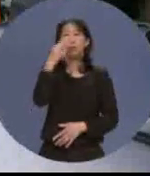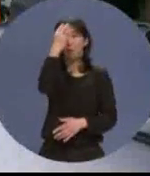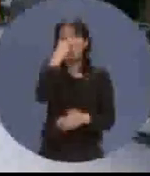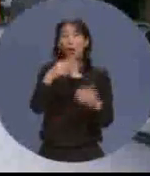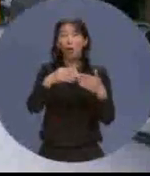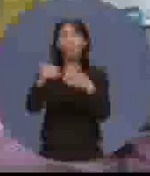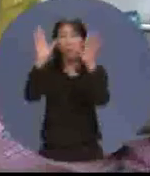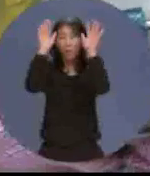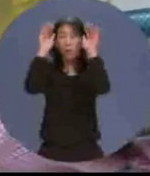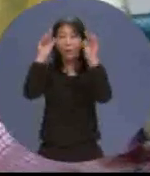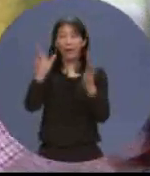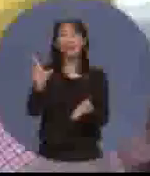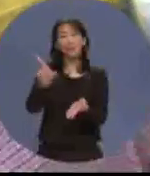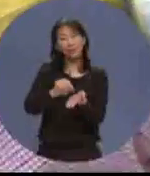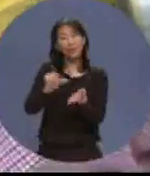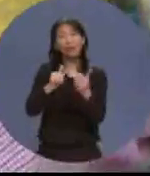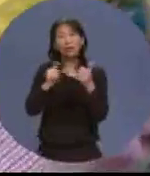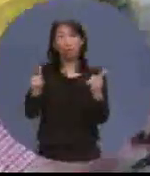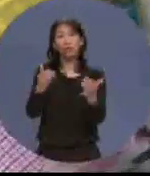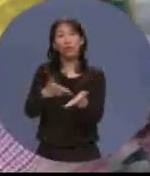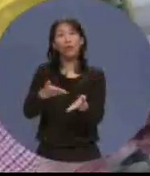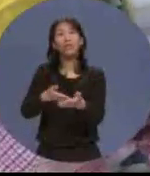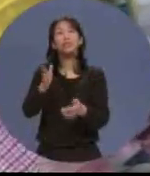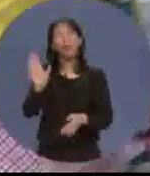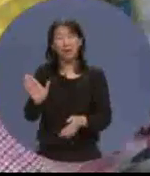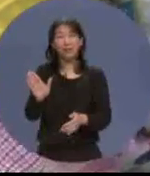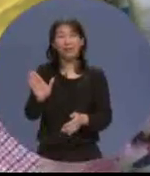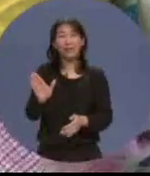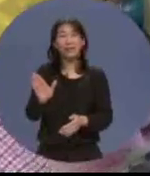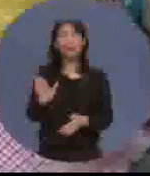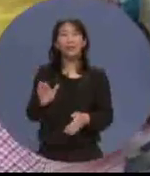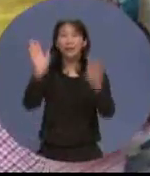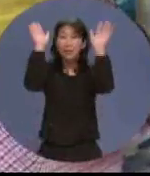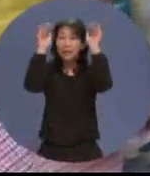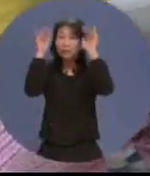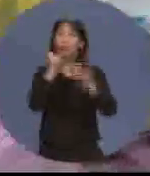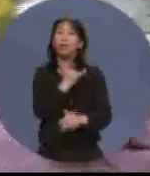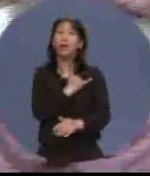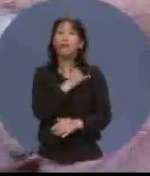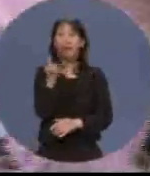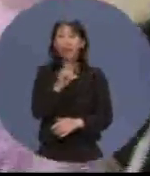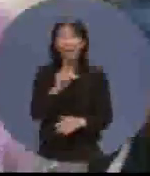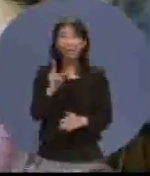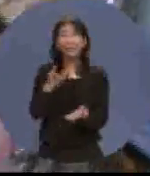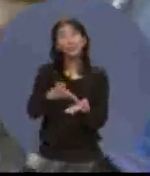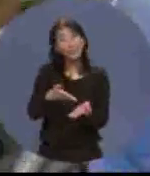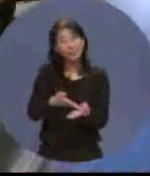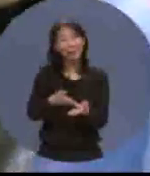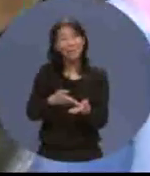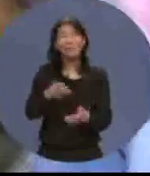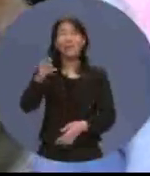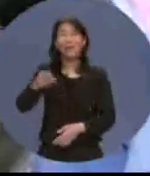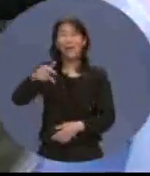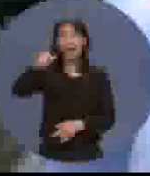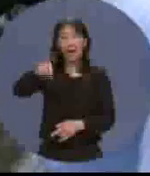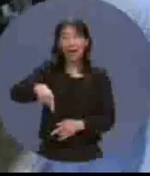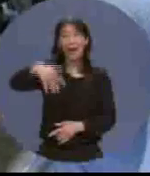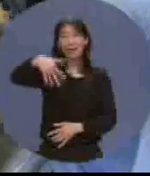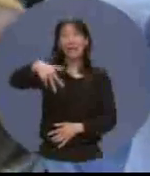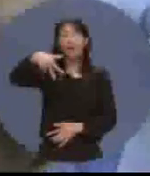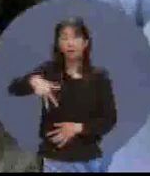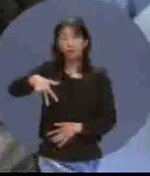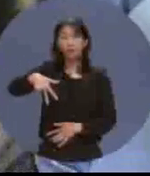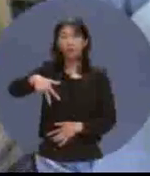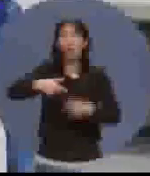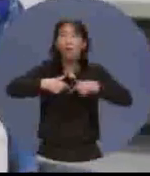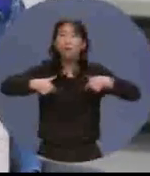話も行われ、盲導犬の役割やハーネスをつけているときは仕事中なので声